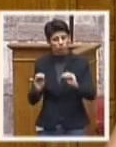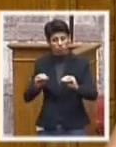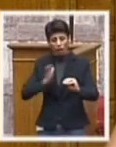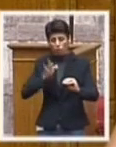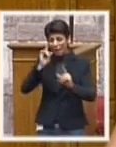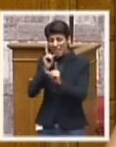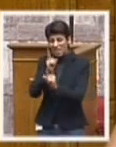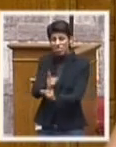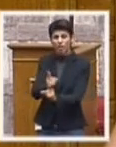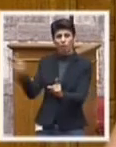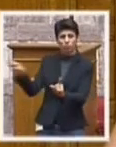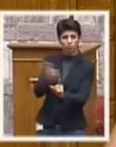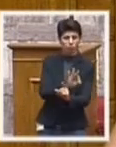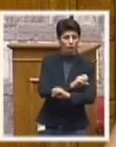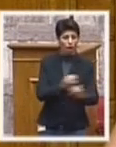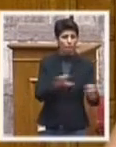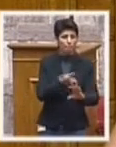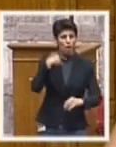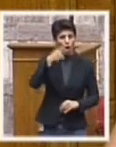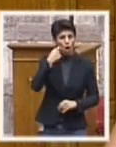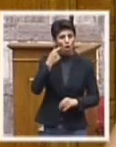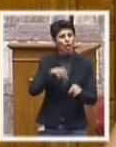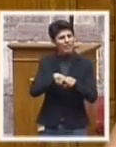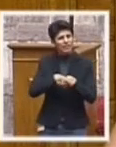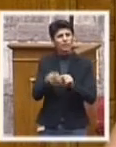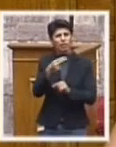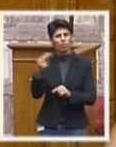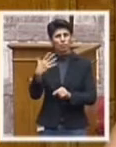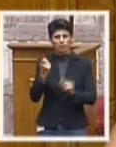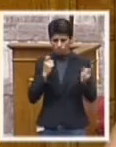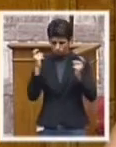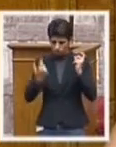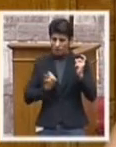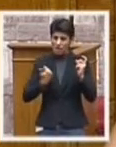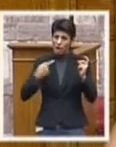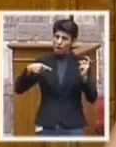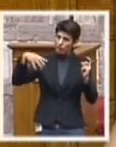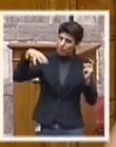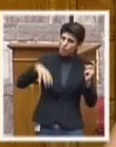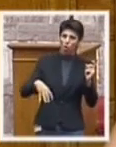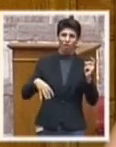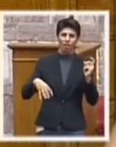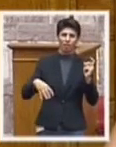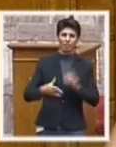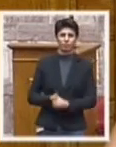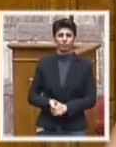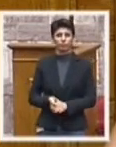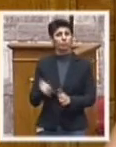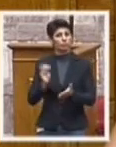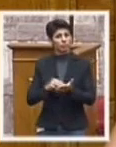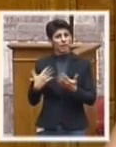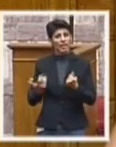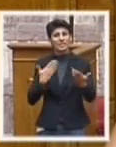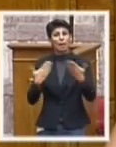σχολεία για την έγκαιρη ενημέρωση των γονέων σχετικά με τα θέματα που απασχολούν τους νέους στη συγκεκριμένη χρονική περίοδο, καθώς και η